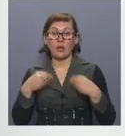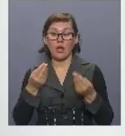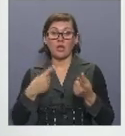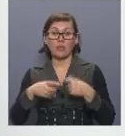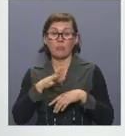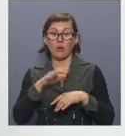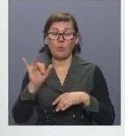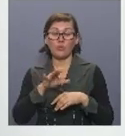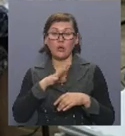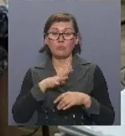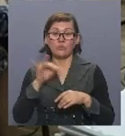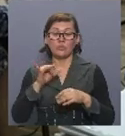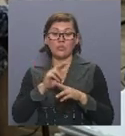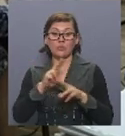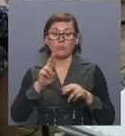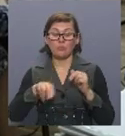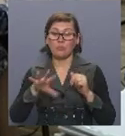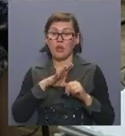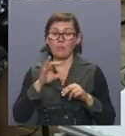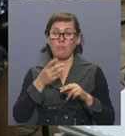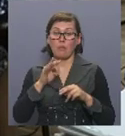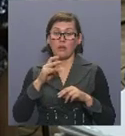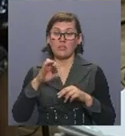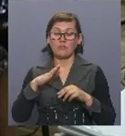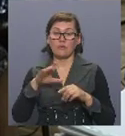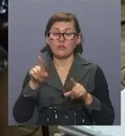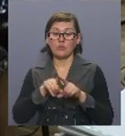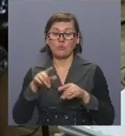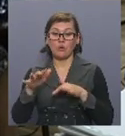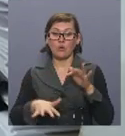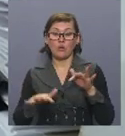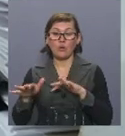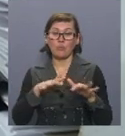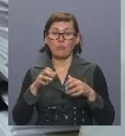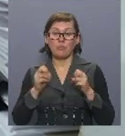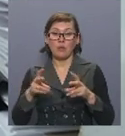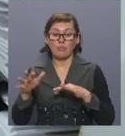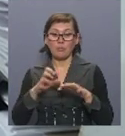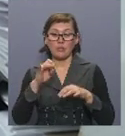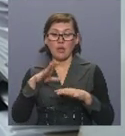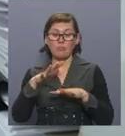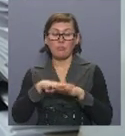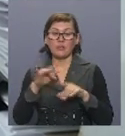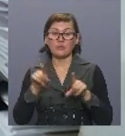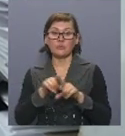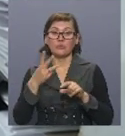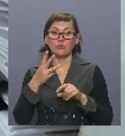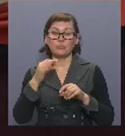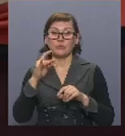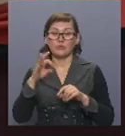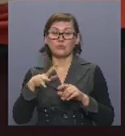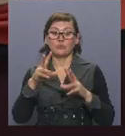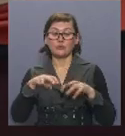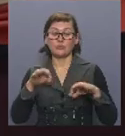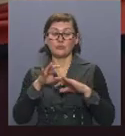қайтарылмаса да, оны жоқтаған ешкім болмаған. Мұхтар Әбіләзовтың үстінен жүріп жатқан қылмыстық істе БТА банкінің тағы 3 менеджері